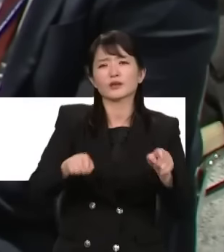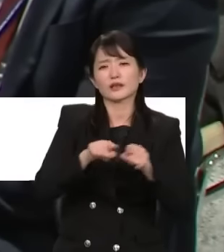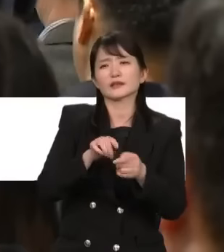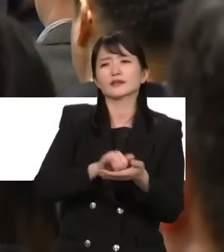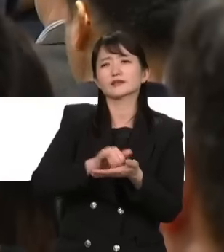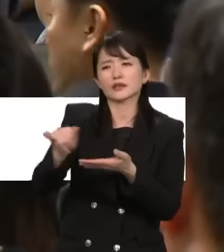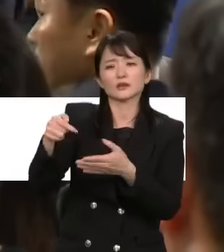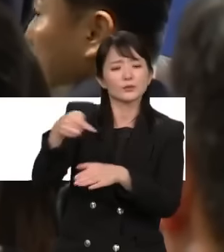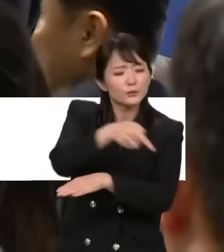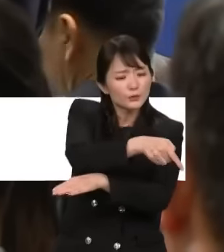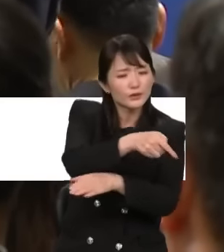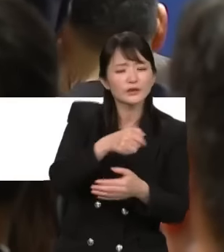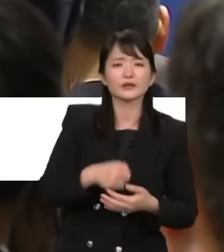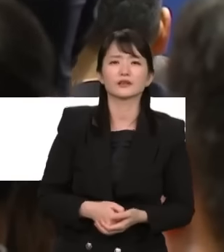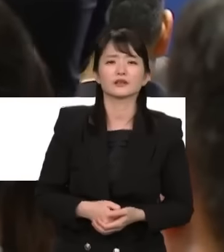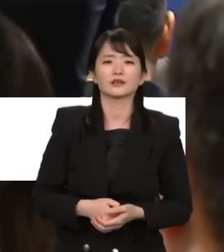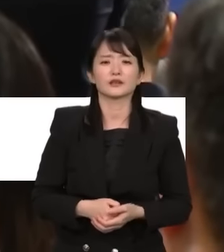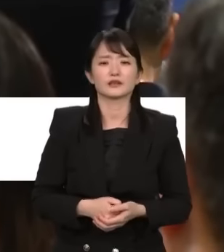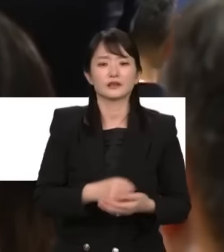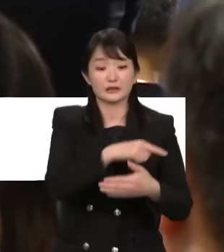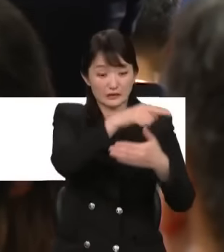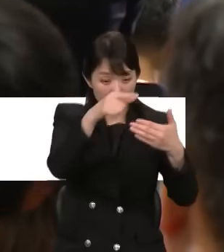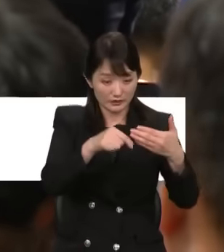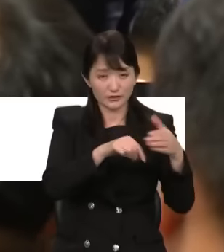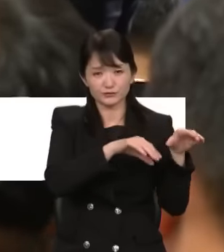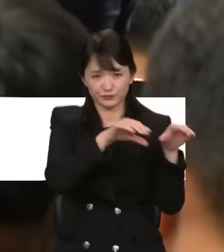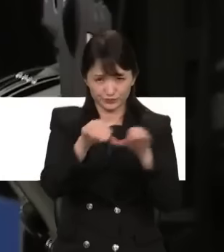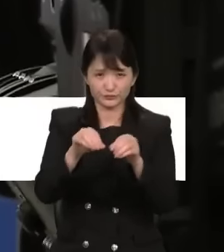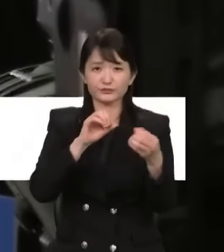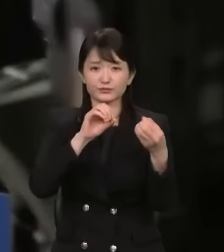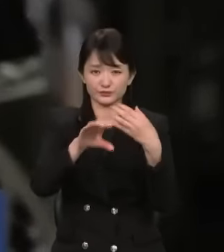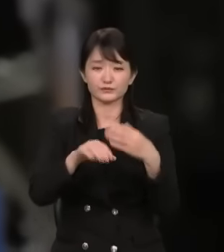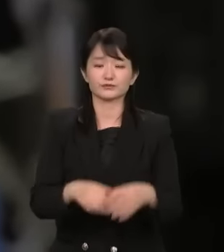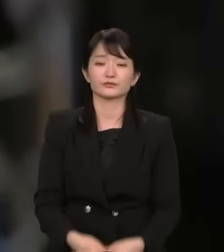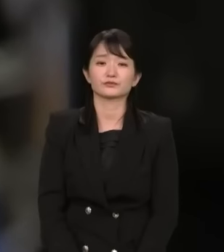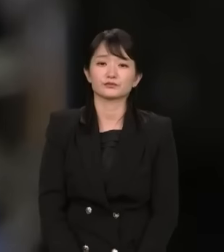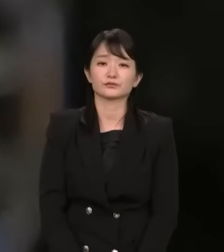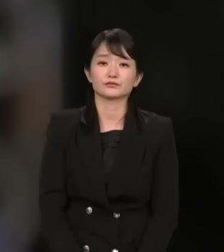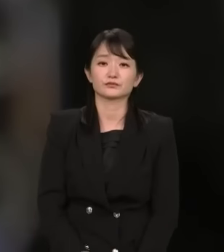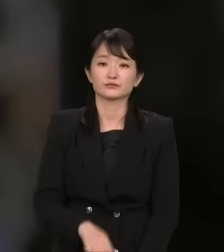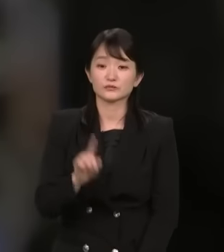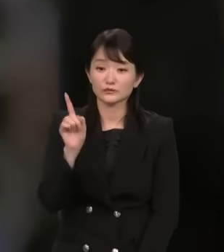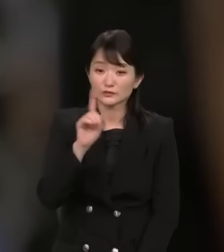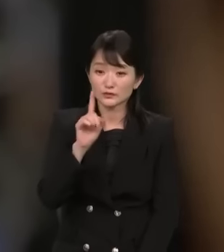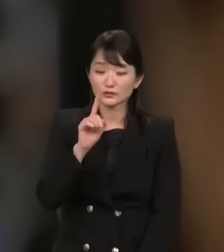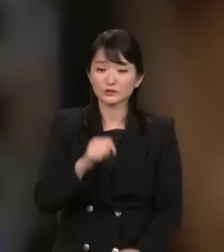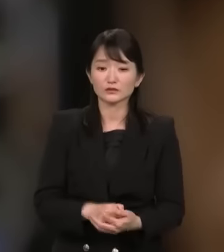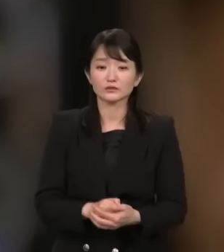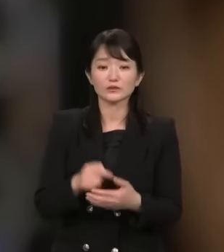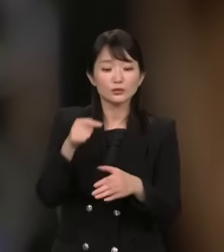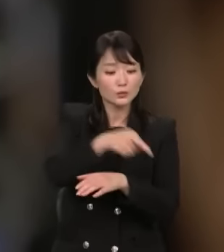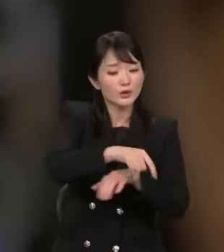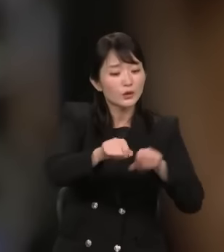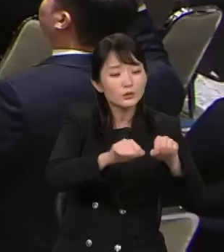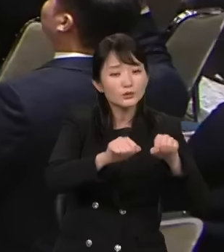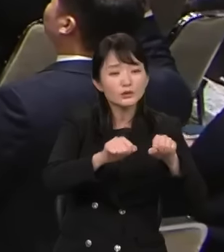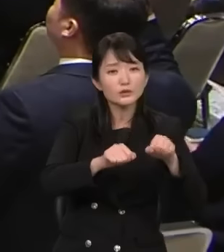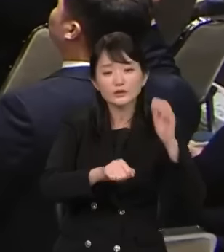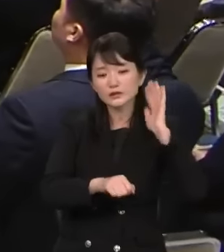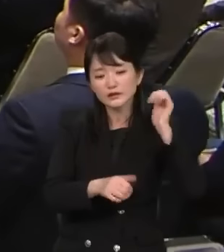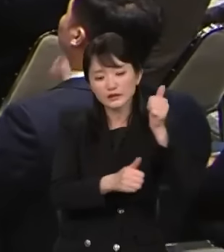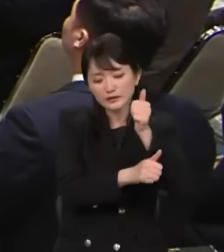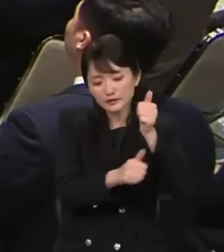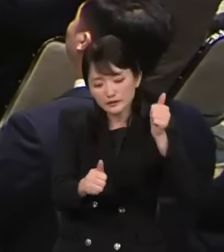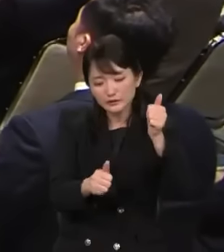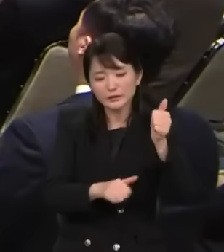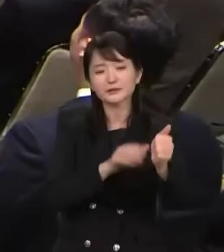빼고는 일정을 사실상 중단해왔다고 답했습니다. 그러면서 어떤 대외 활동을 할지는 대통령과 핵심